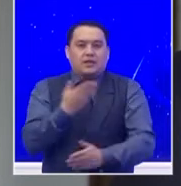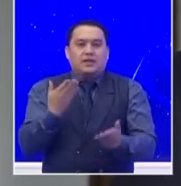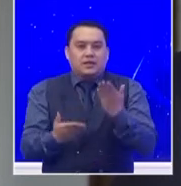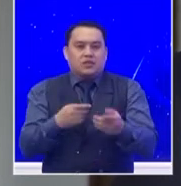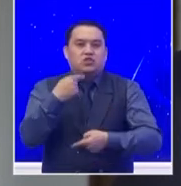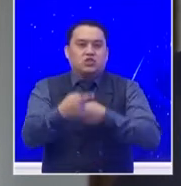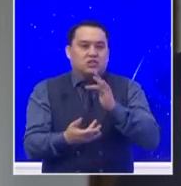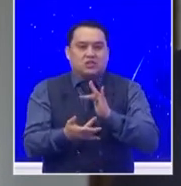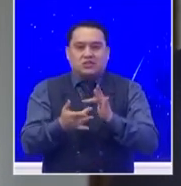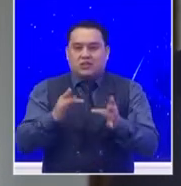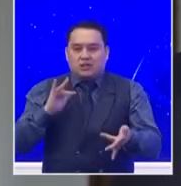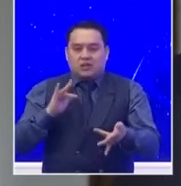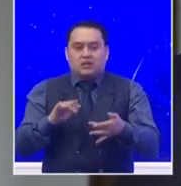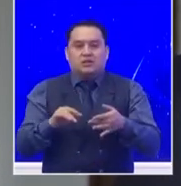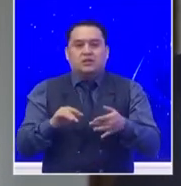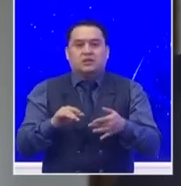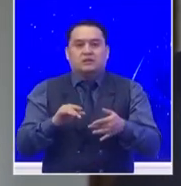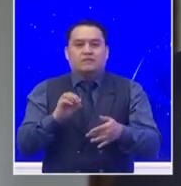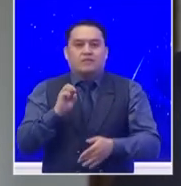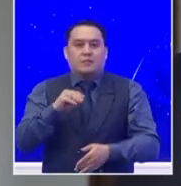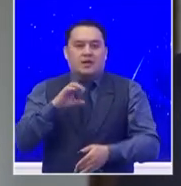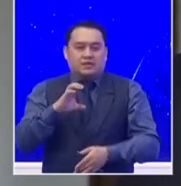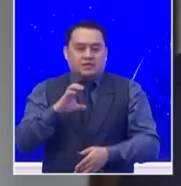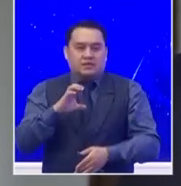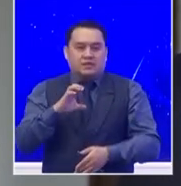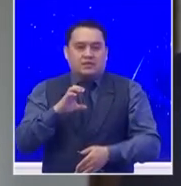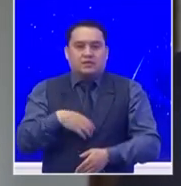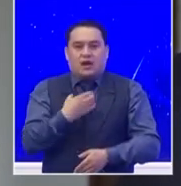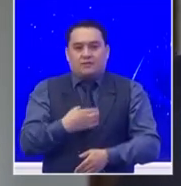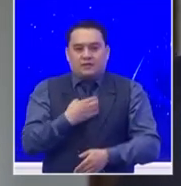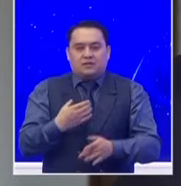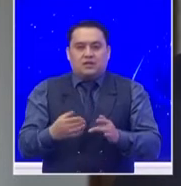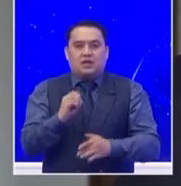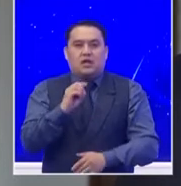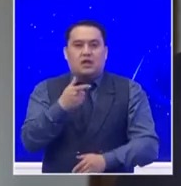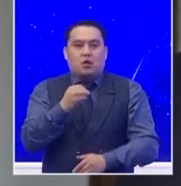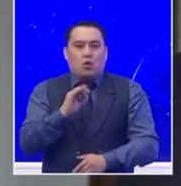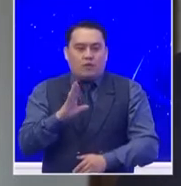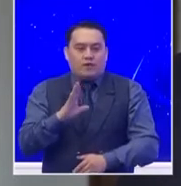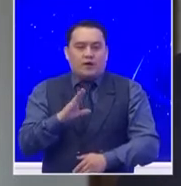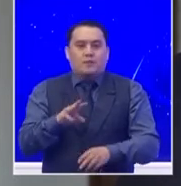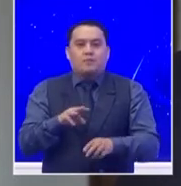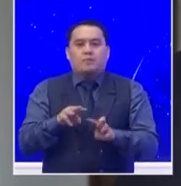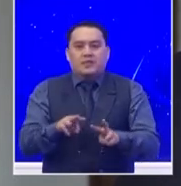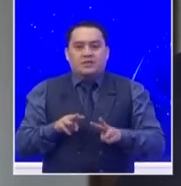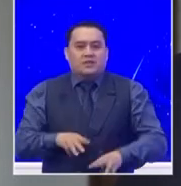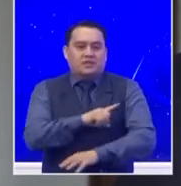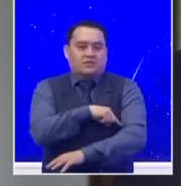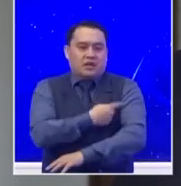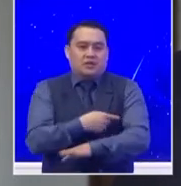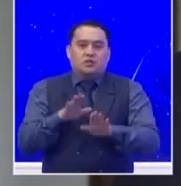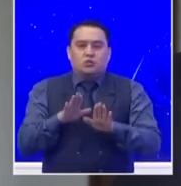через интернет, на сайте ФМС, Фонда социального медстрахования, на сайте ЕГОВ, на сайте Министерства здравоохранения. Везде